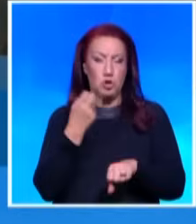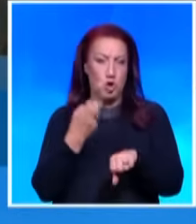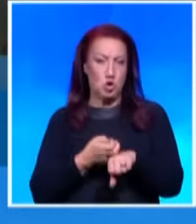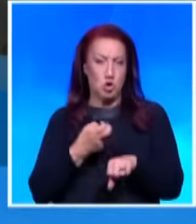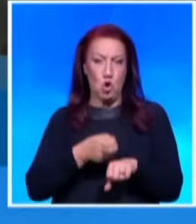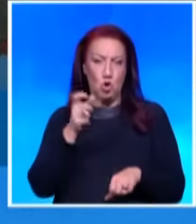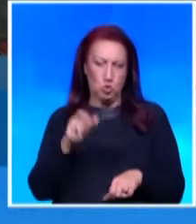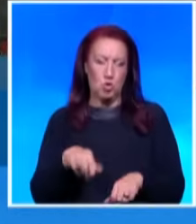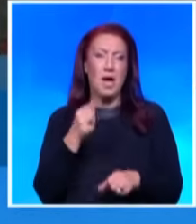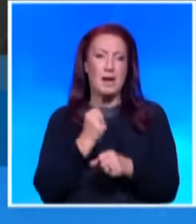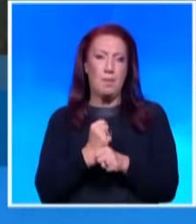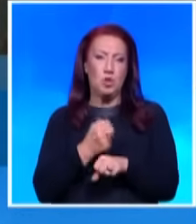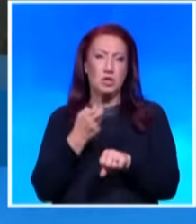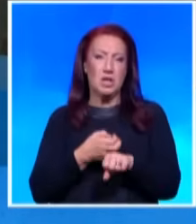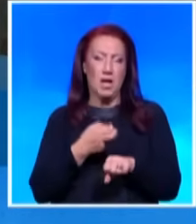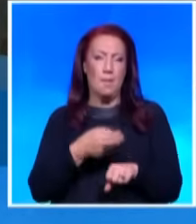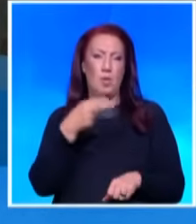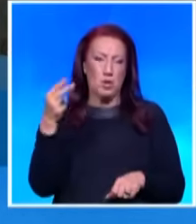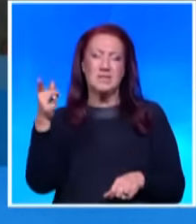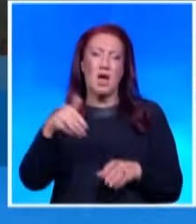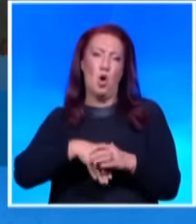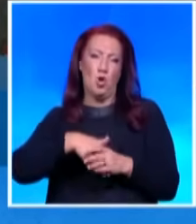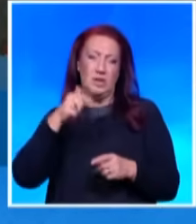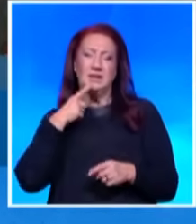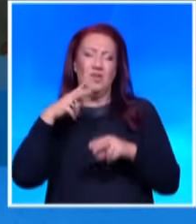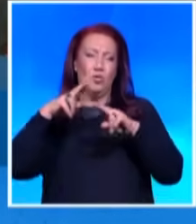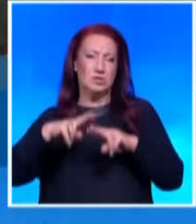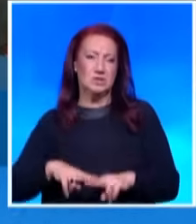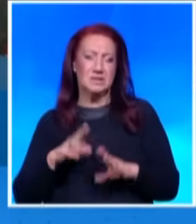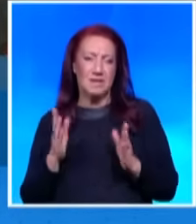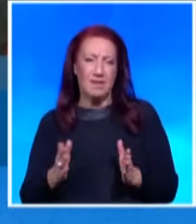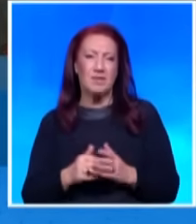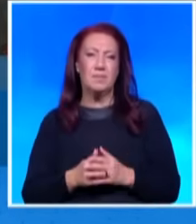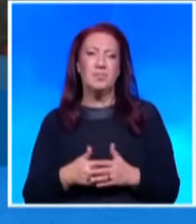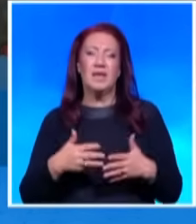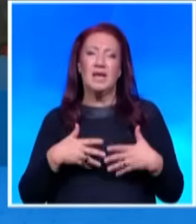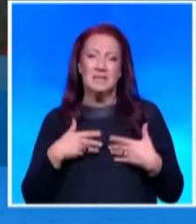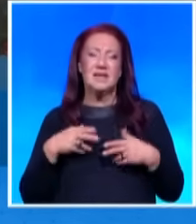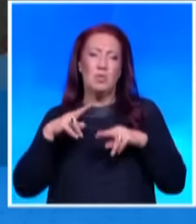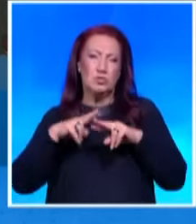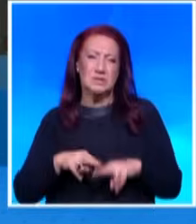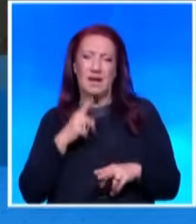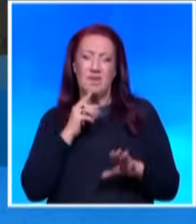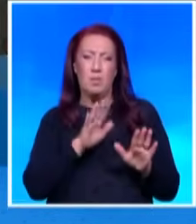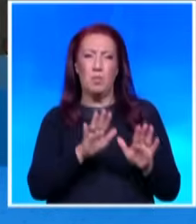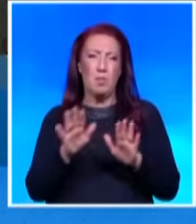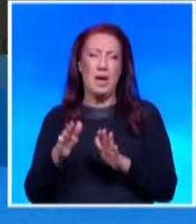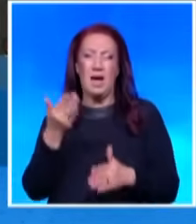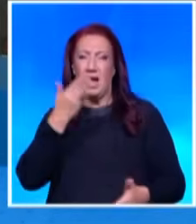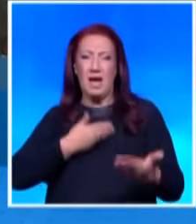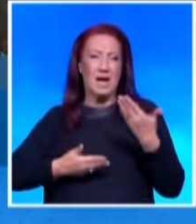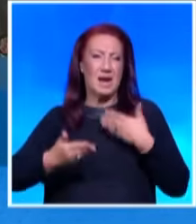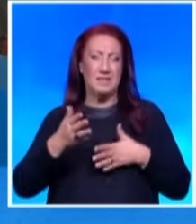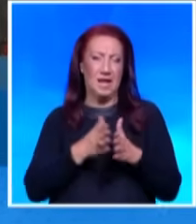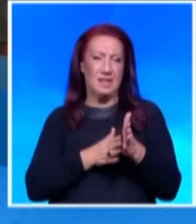там и самият той е отказал да тръгне на път, като пред останалите е казал, че иска да остане, за да помага на ранените в